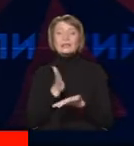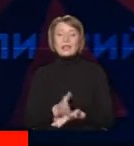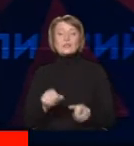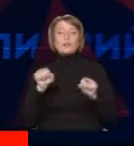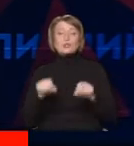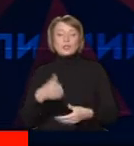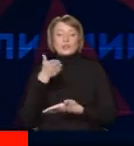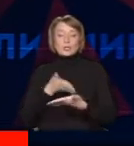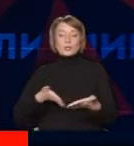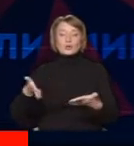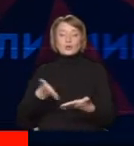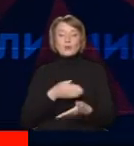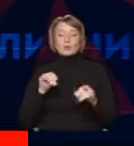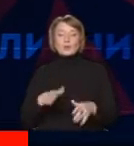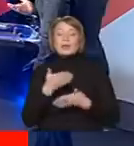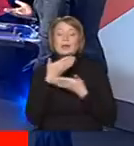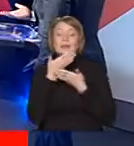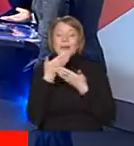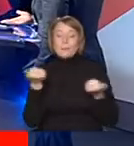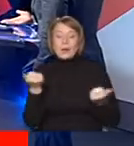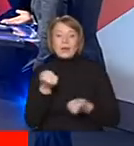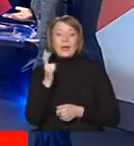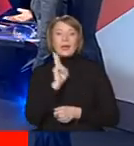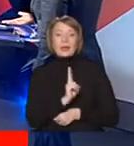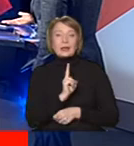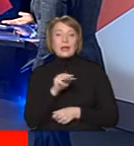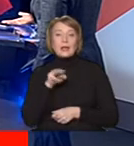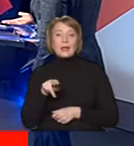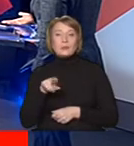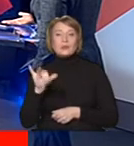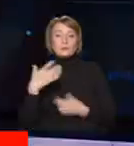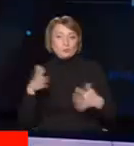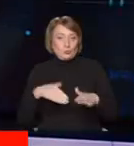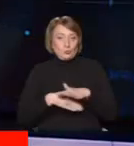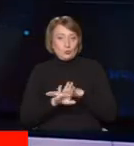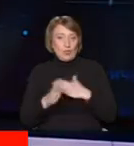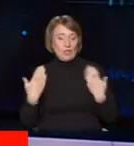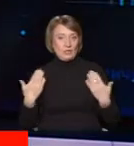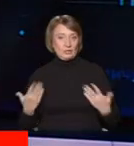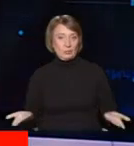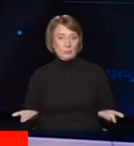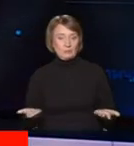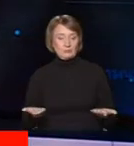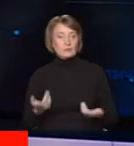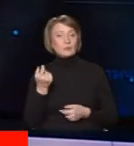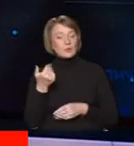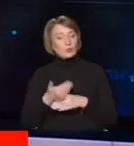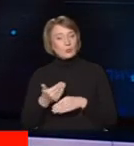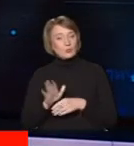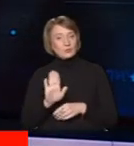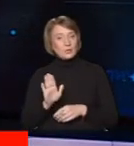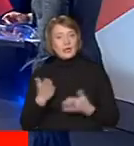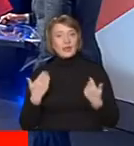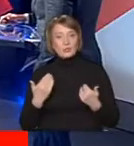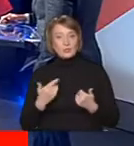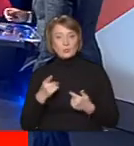скасувати це рішення. Немає Київської міської ради. Вони вже пішли на канікули, Київська міська рада зараз. Ні, ви трошки попрошу. Ні, які канікули? По-перше,